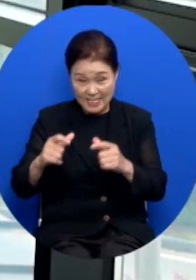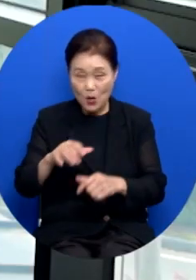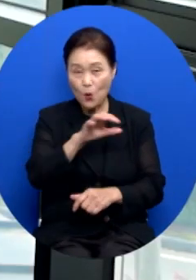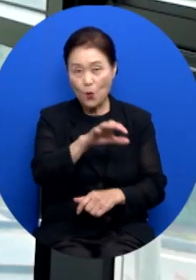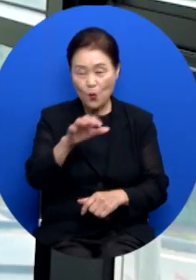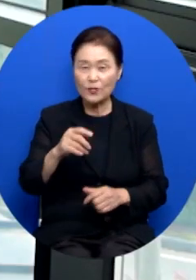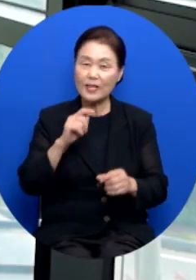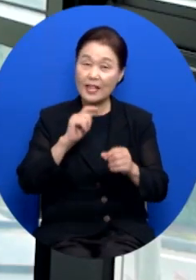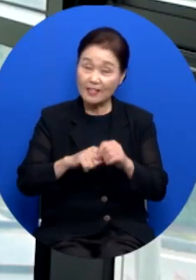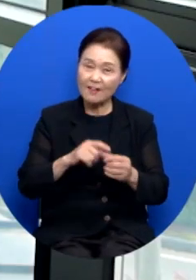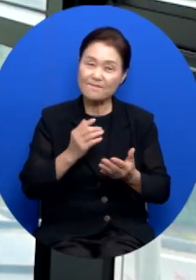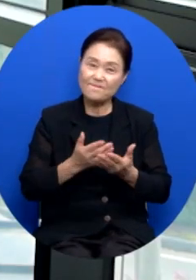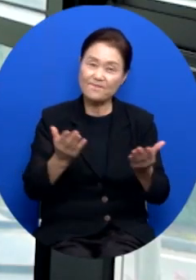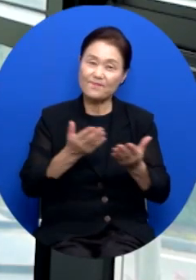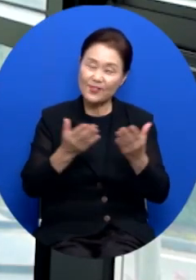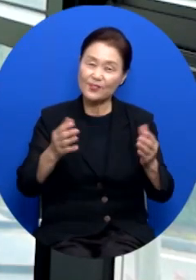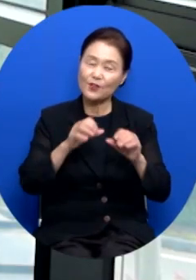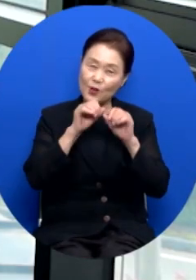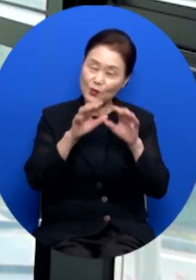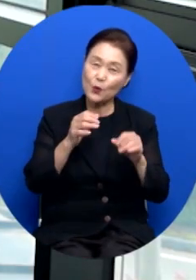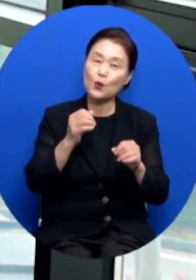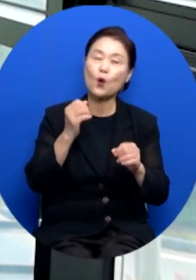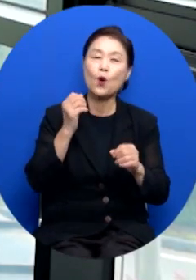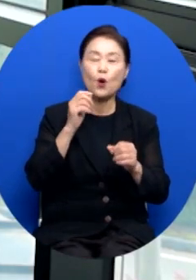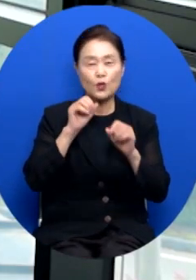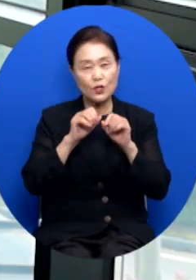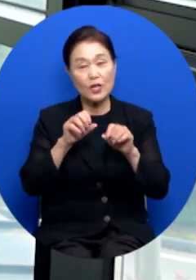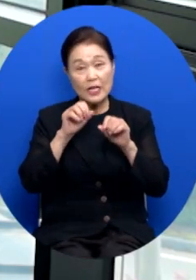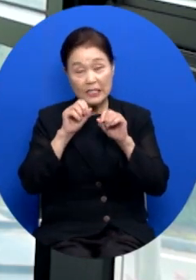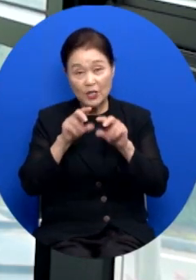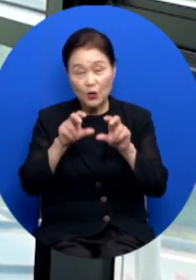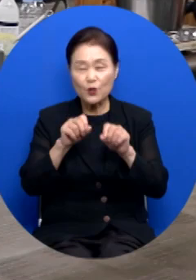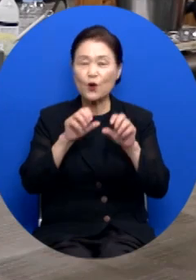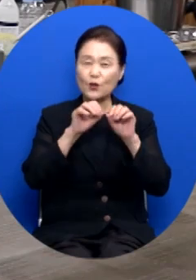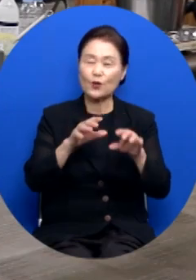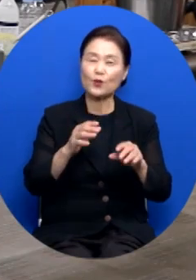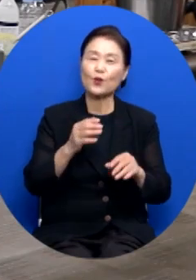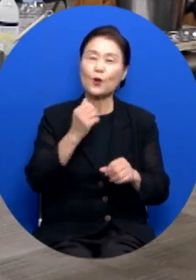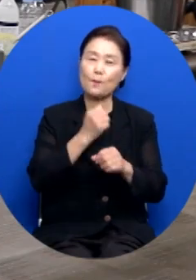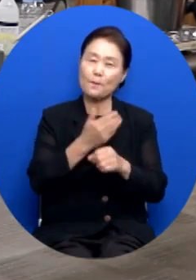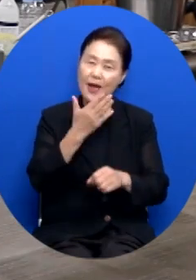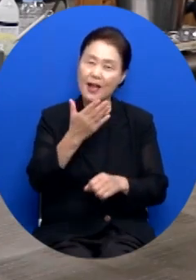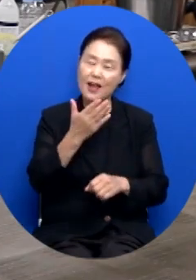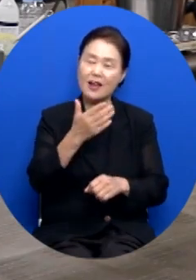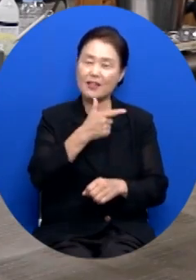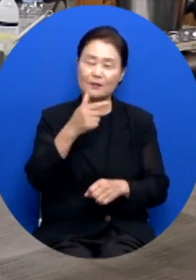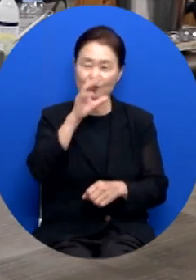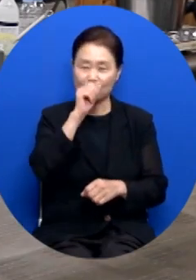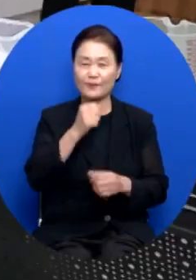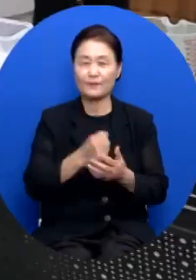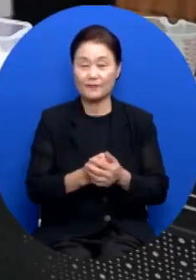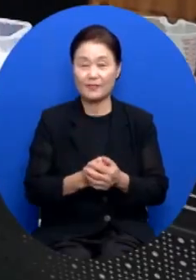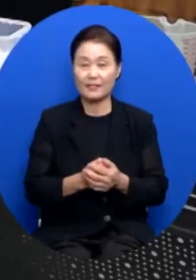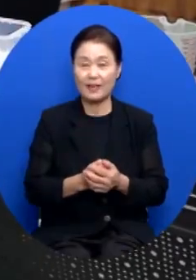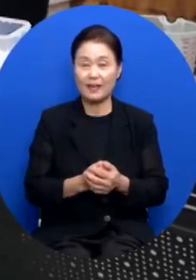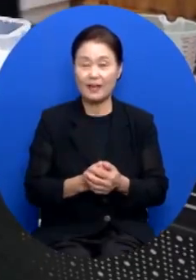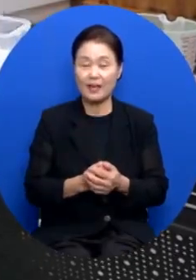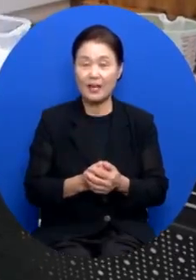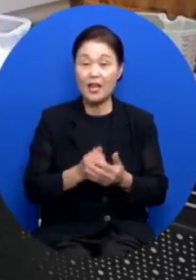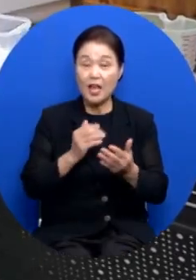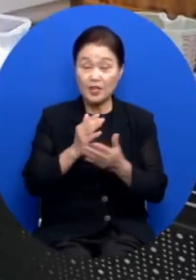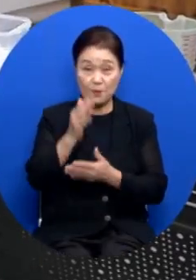나누면서 선교할 수 있고 전도할 수 있는 것이 참 좋을 것 같습니다. 옛 땅 선교의